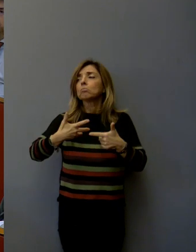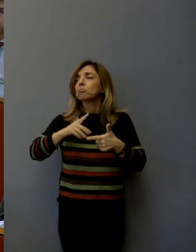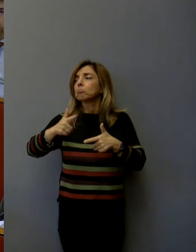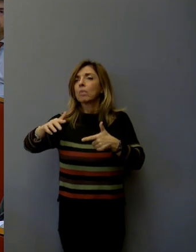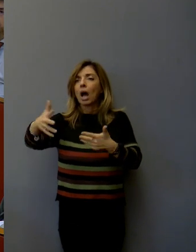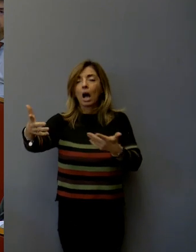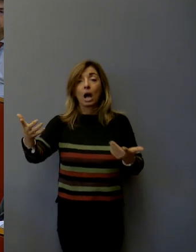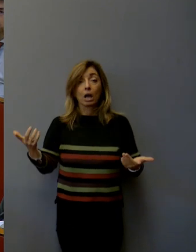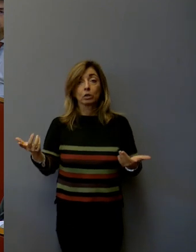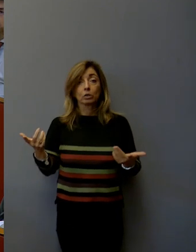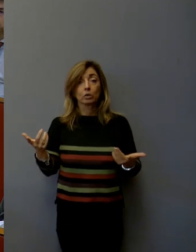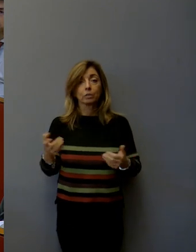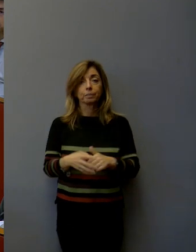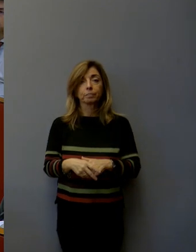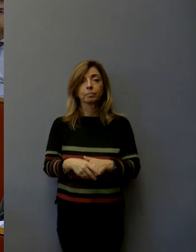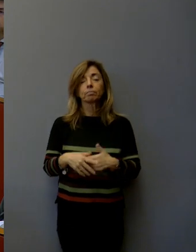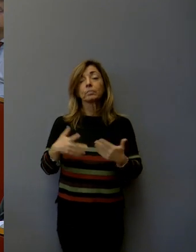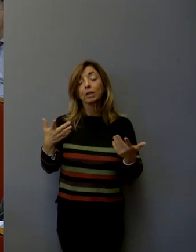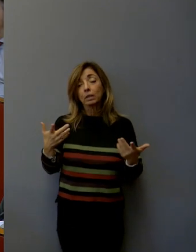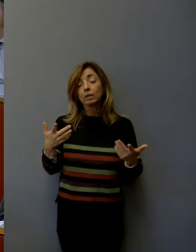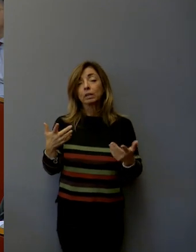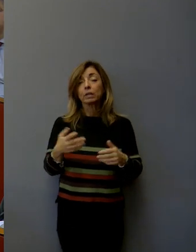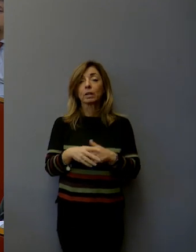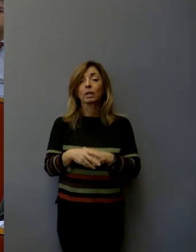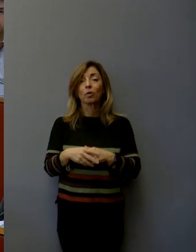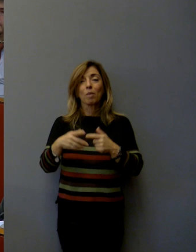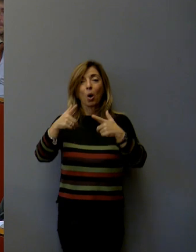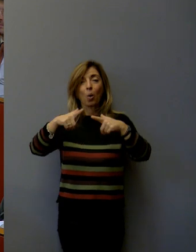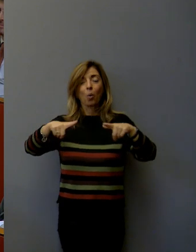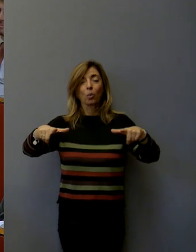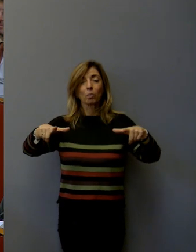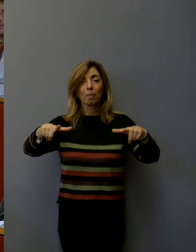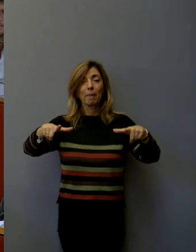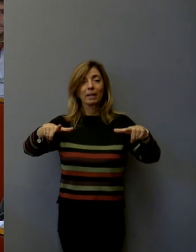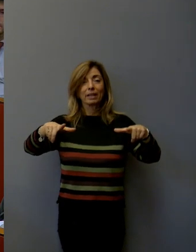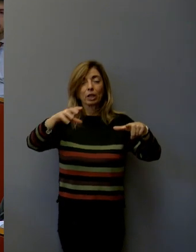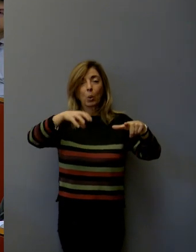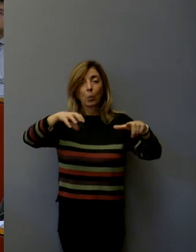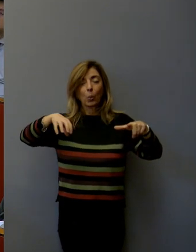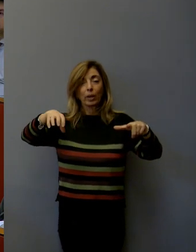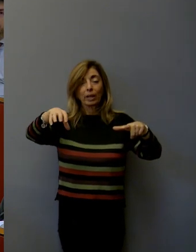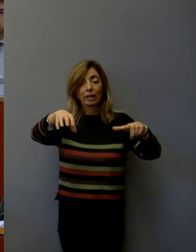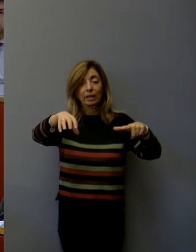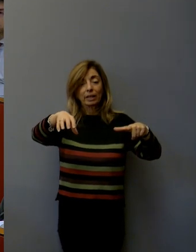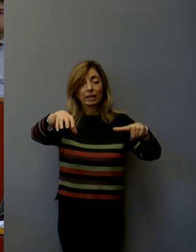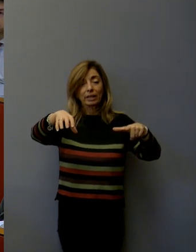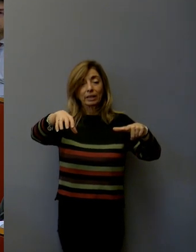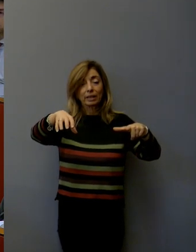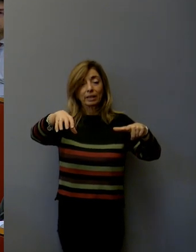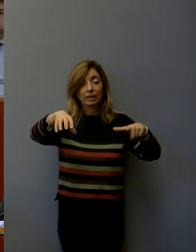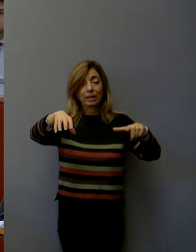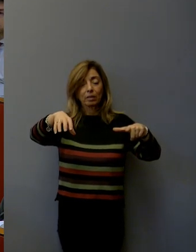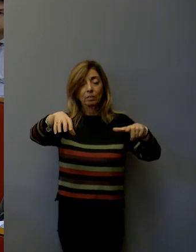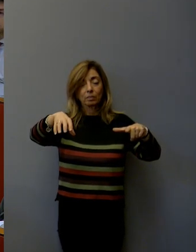se vogliamo parlare di unità urbanistica e questa è l'unità urbanistica San Martino Campasso e un'unità tra l'altro anche questa è interessata